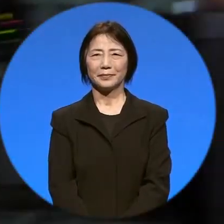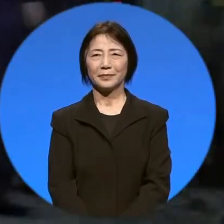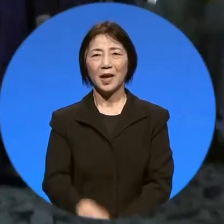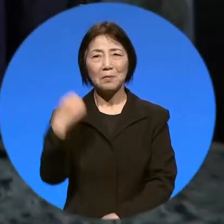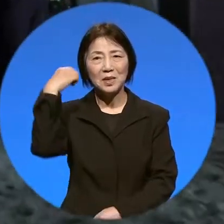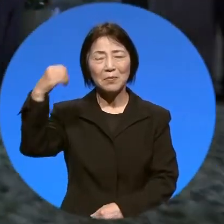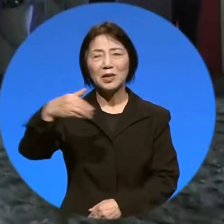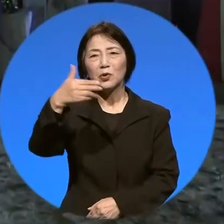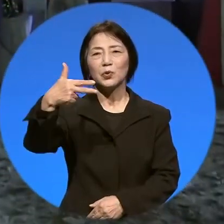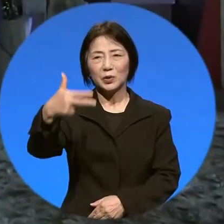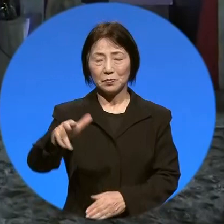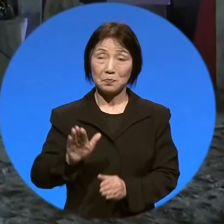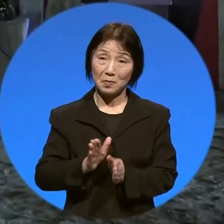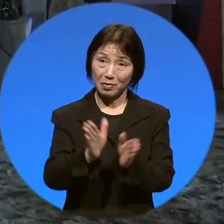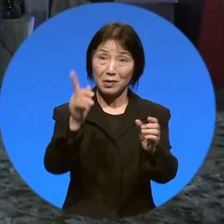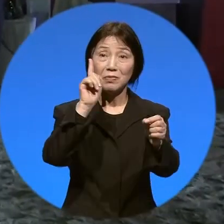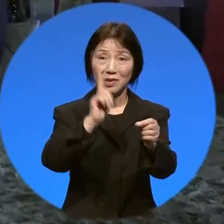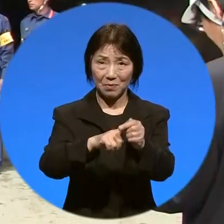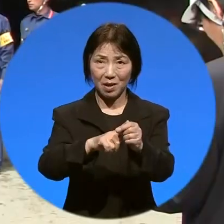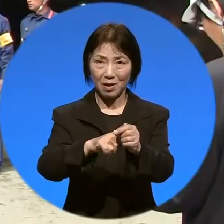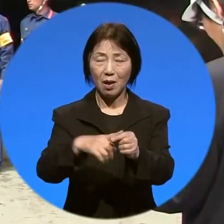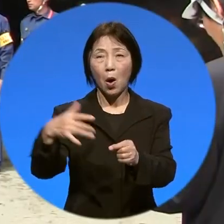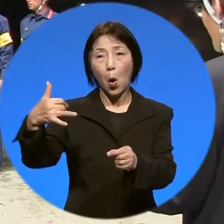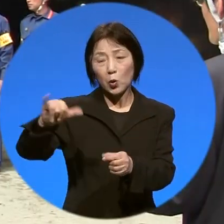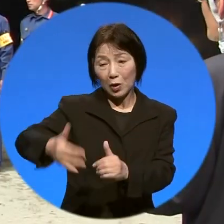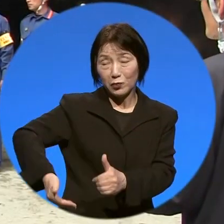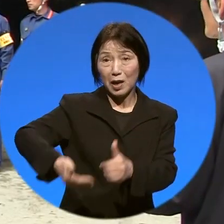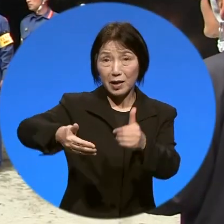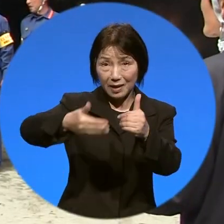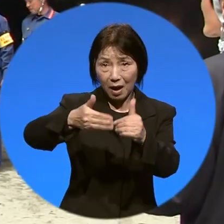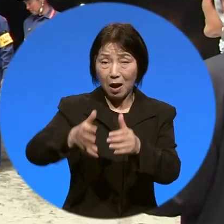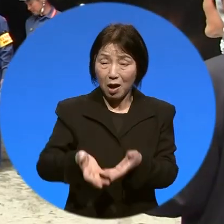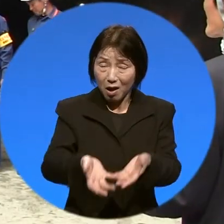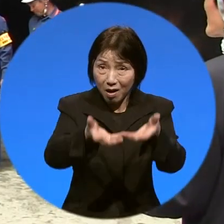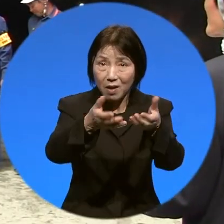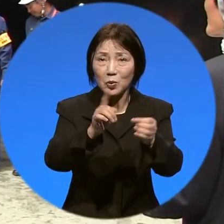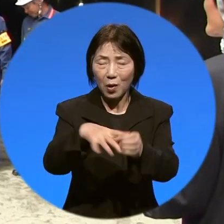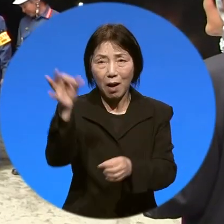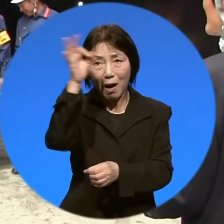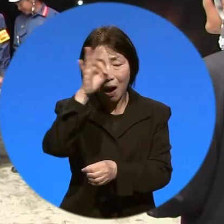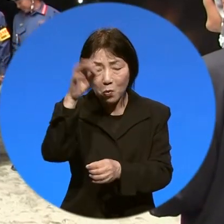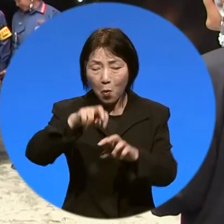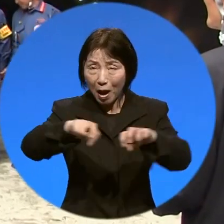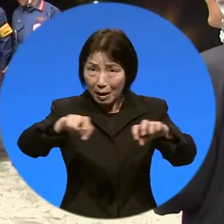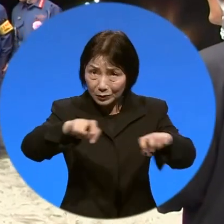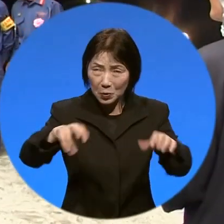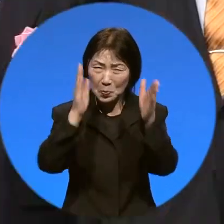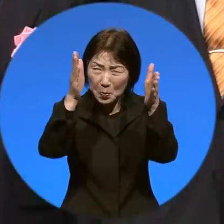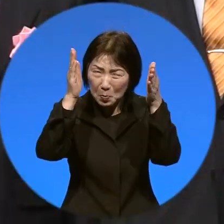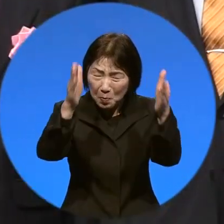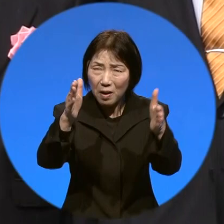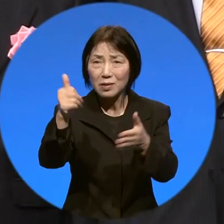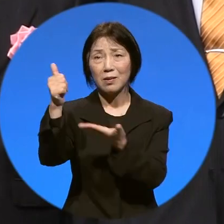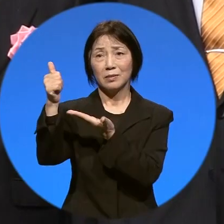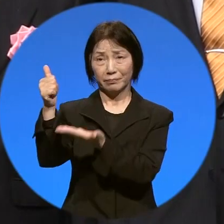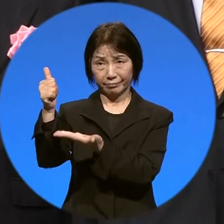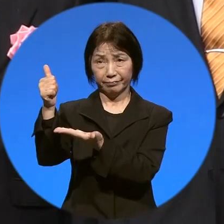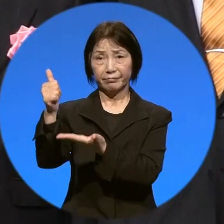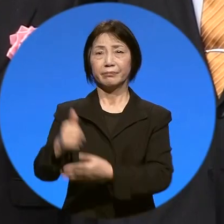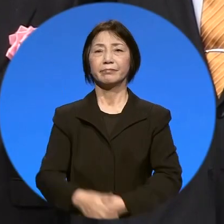南九州市の発展のためお茶の生産の振興や観光開発に力を入れた下出さん。